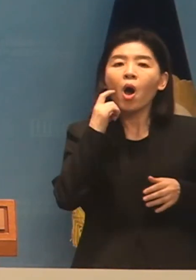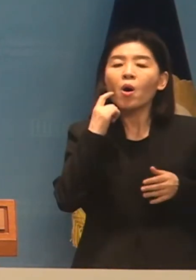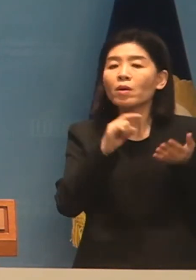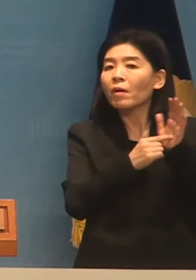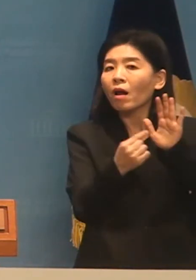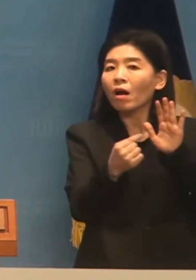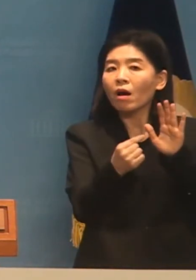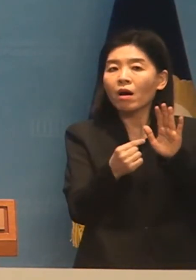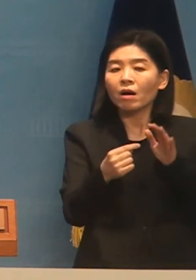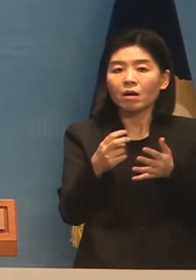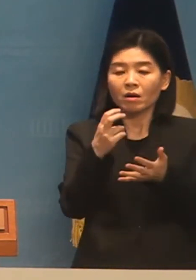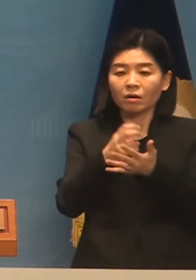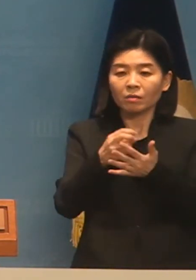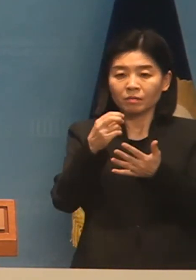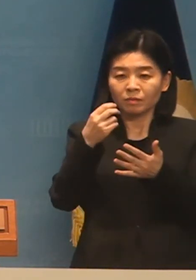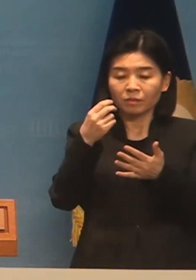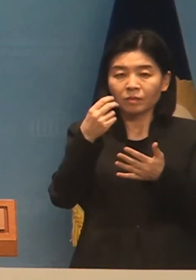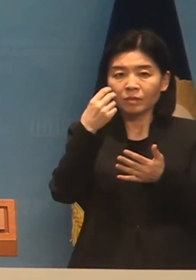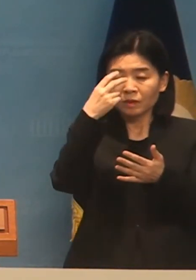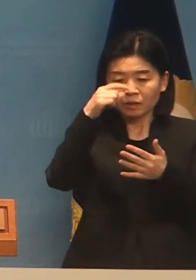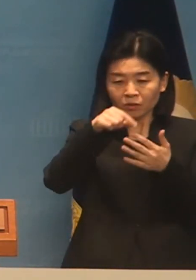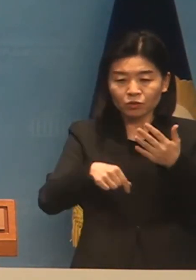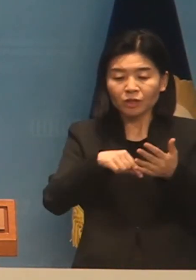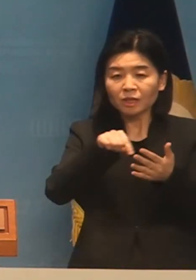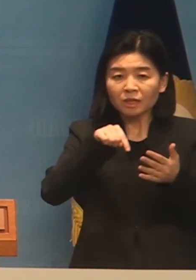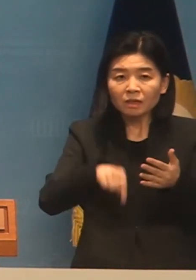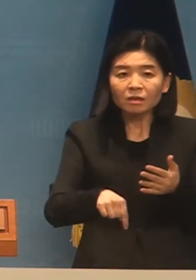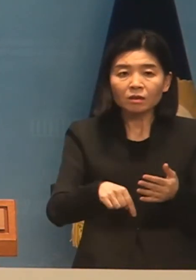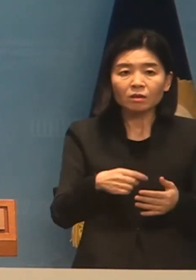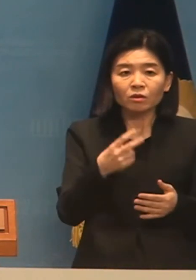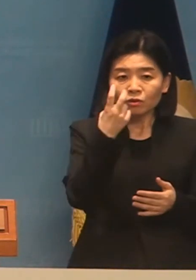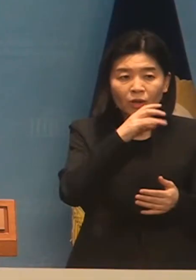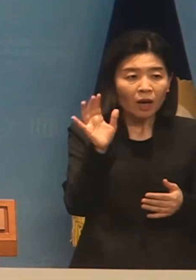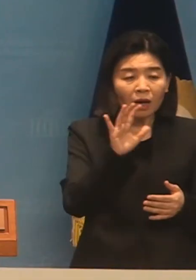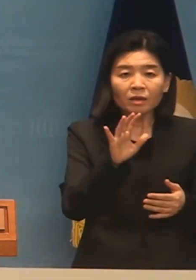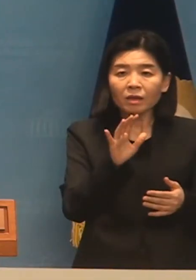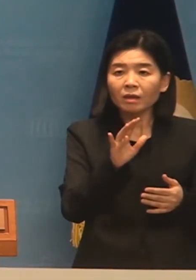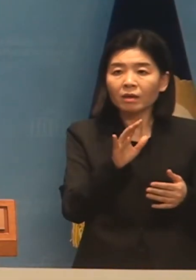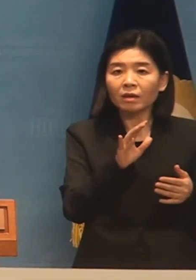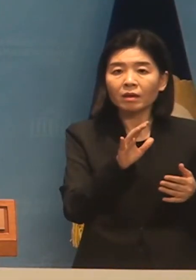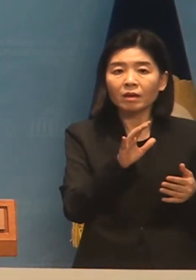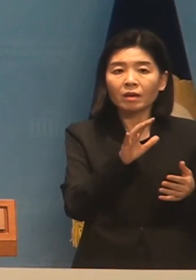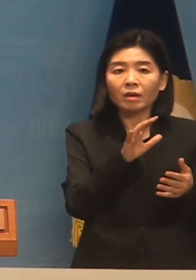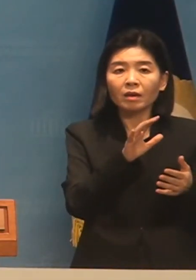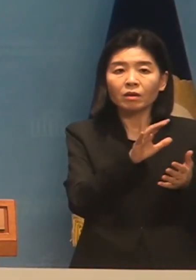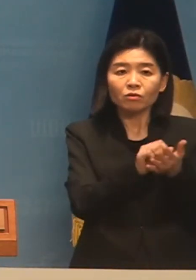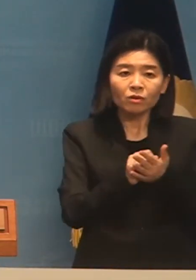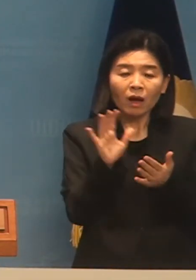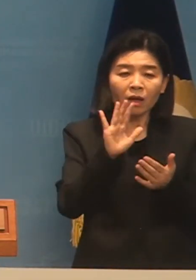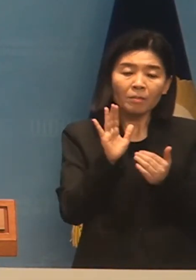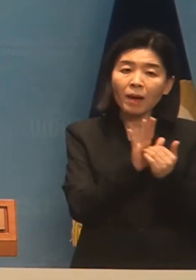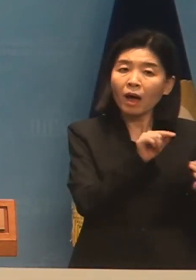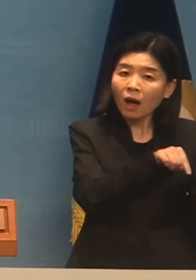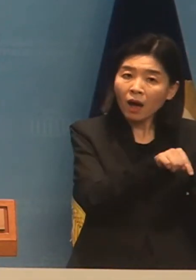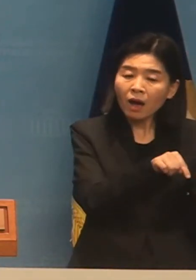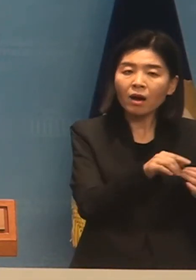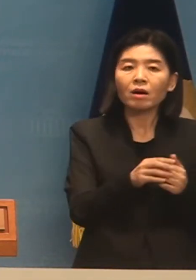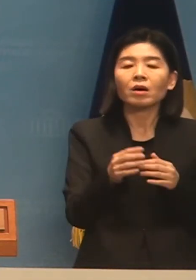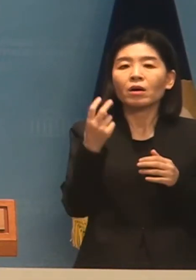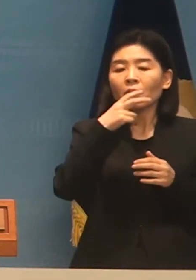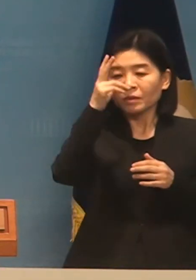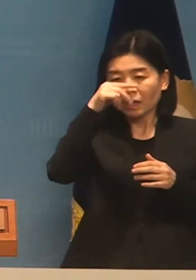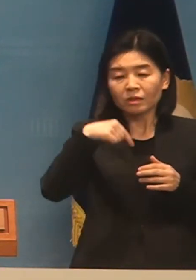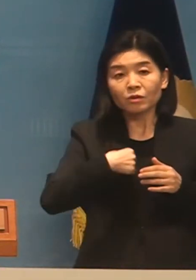들어서 또다시 각하처분, 즉 수사조차 하지 않고 불기소한다는 것은 검찰 스스로 아까 말씀드린